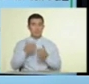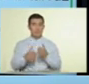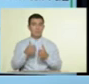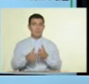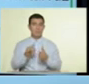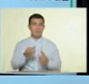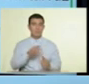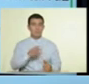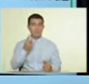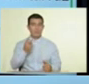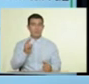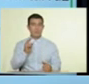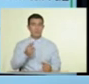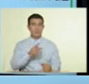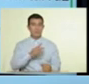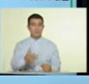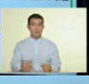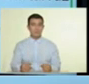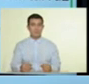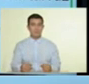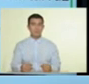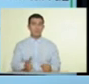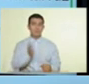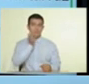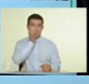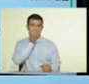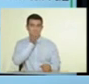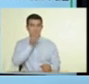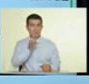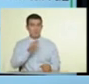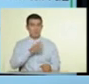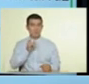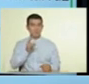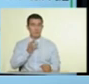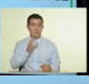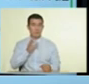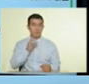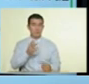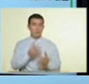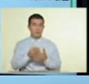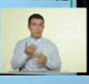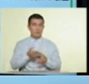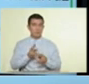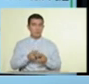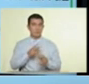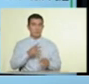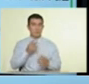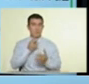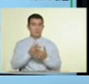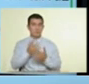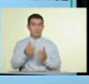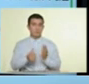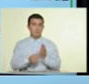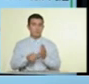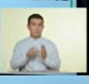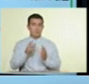massasi 2 kilogram ekan. Qovoqning massasi 6 kilogramni ko'rsatyapti. Kabachkining massasi